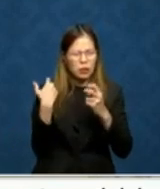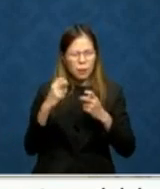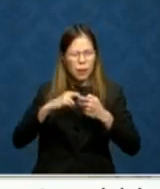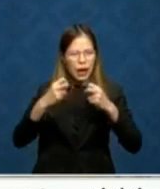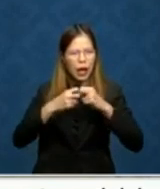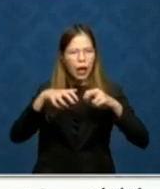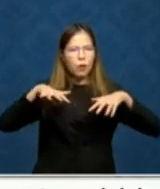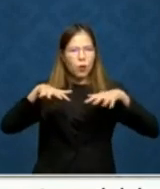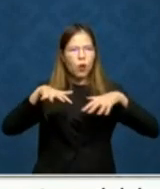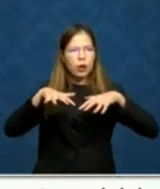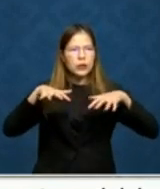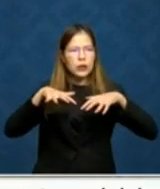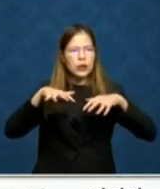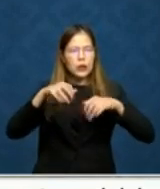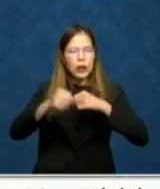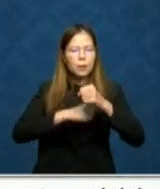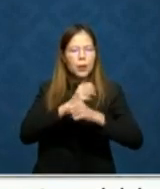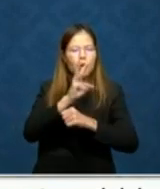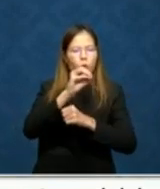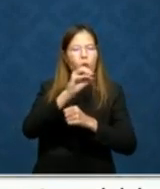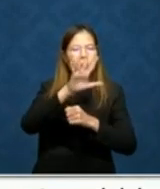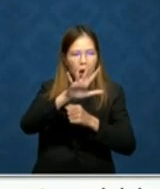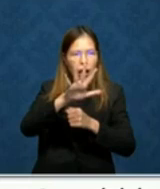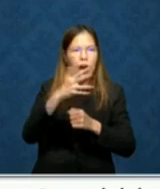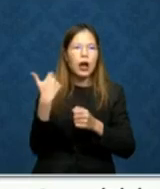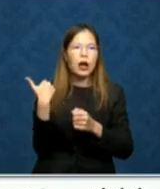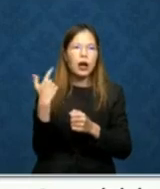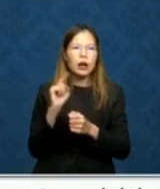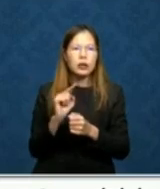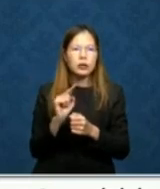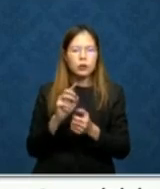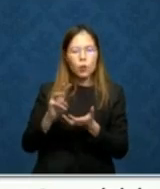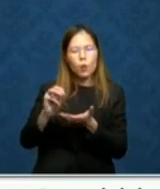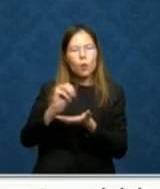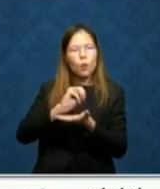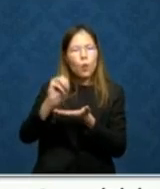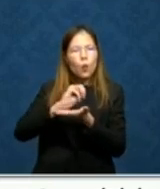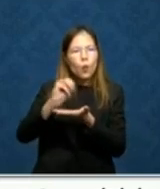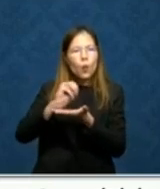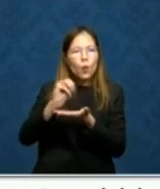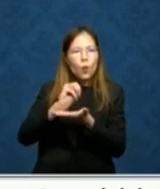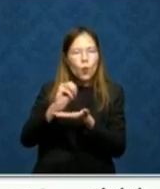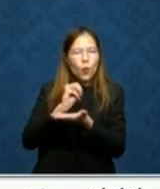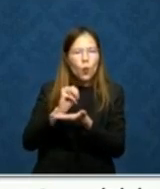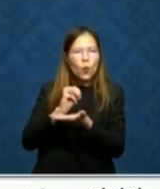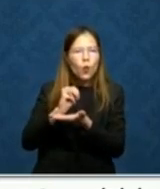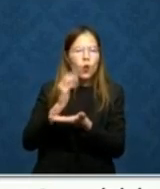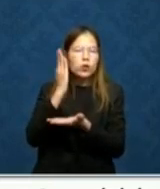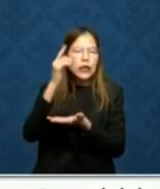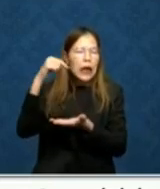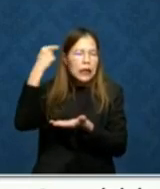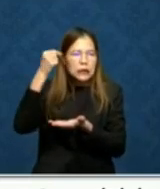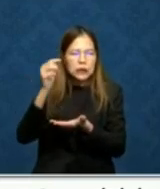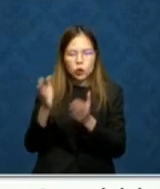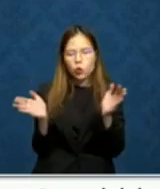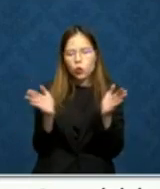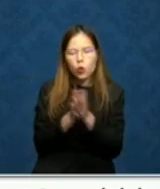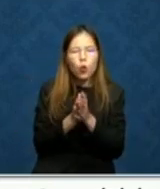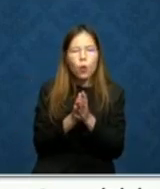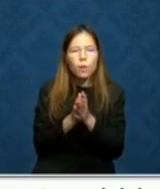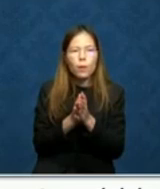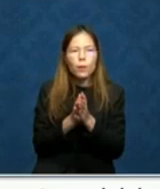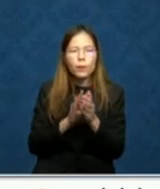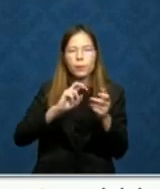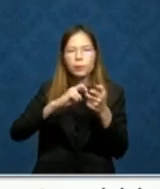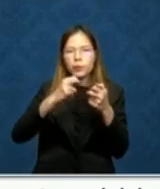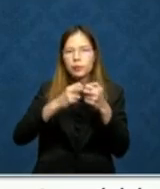ากปี2565ค่ะมูลนิธิชายหญิงก้าวไกลนะคะได้มีการรวบรวมเอาไว้ถึงจำนว